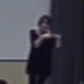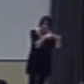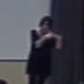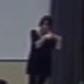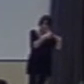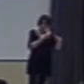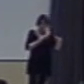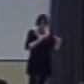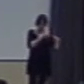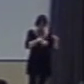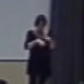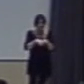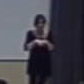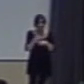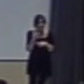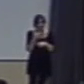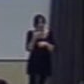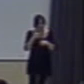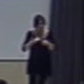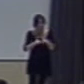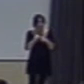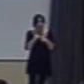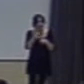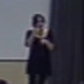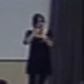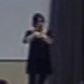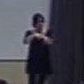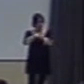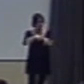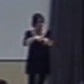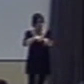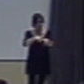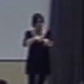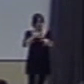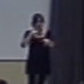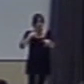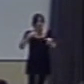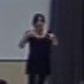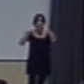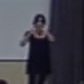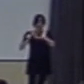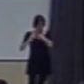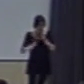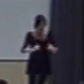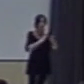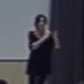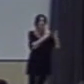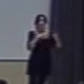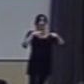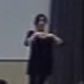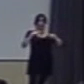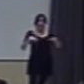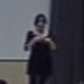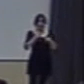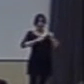de l'Ajuntament també s'havien de fer d'una manera participativa i que el conjunt de les entitats, de la xarxa